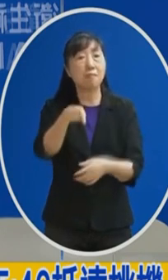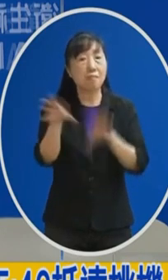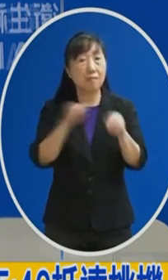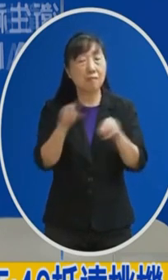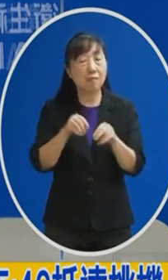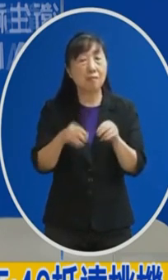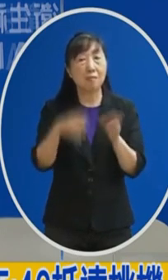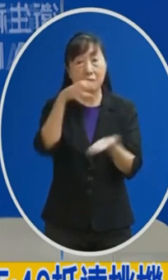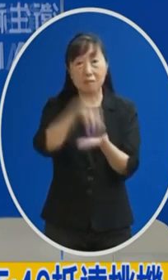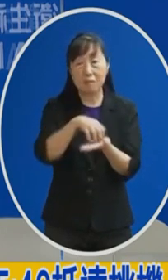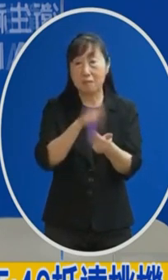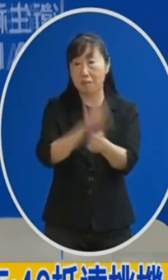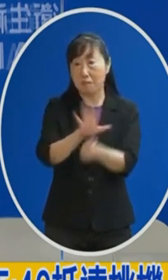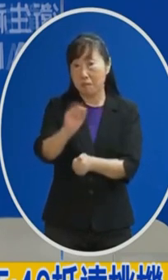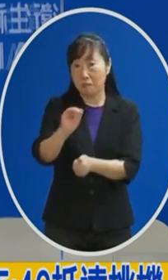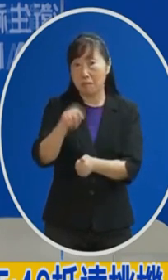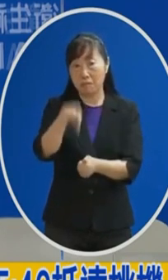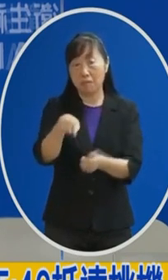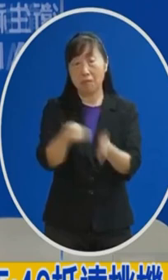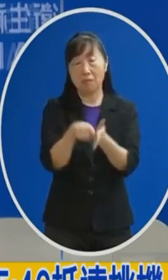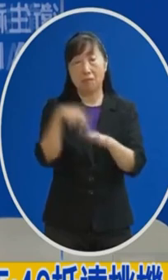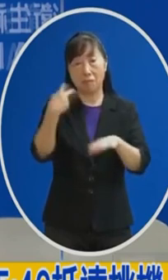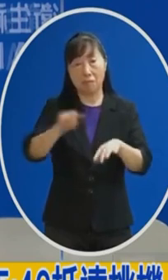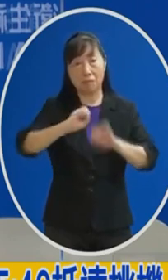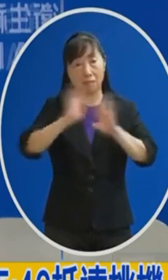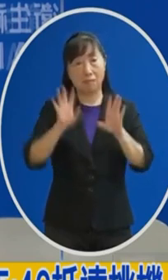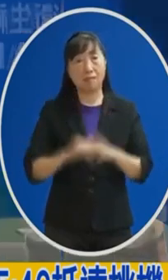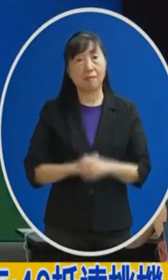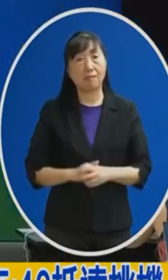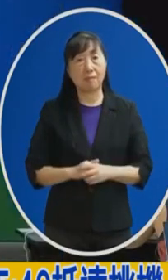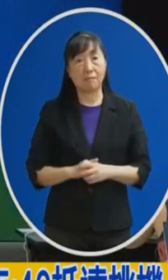做我们国内做这样政策改变的一个参考。